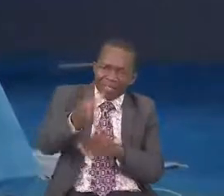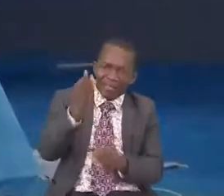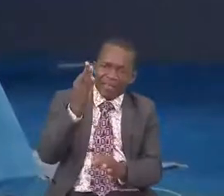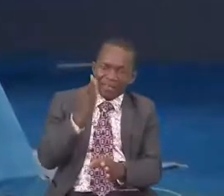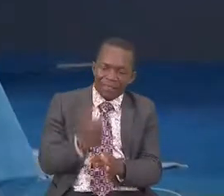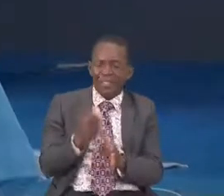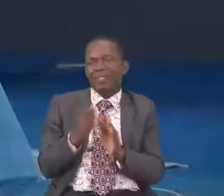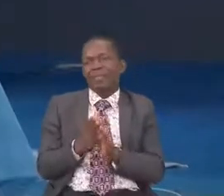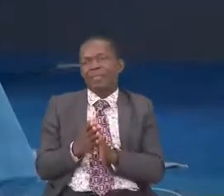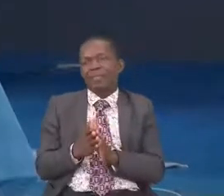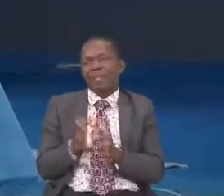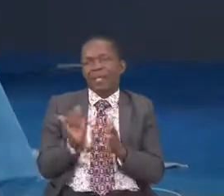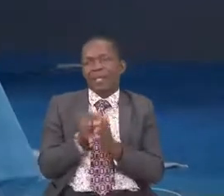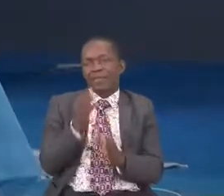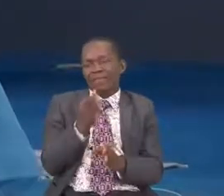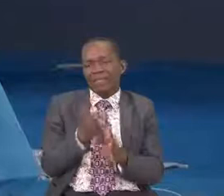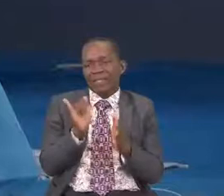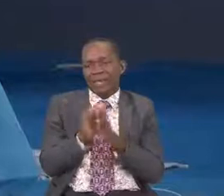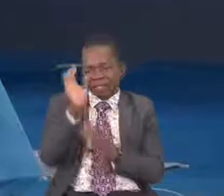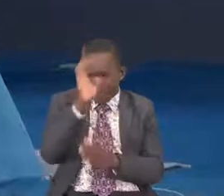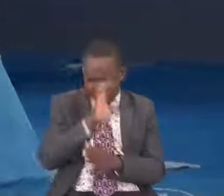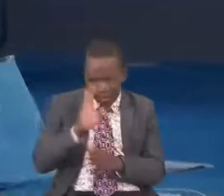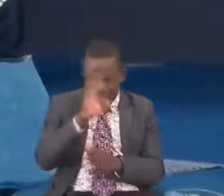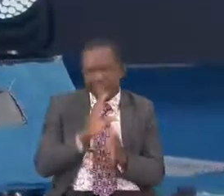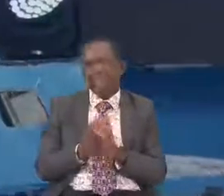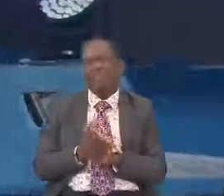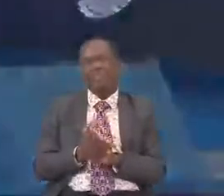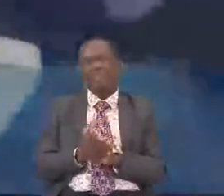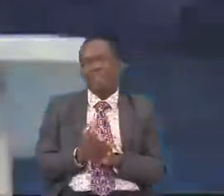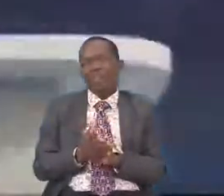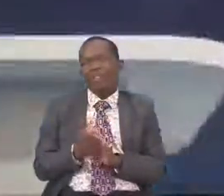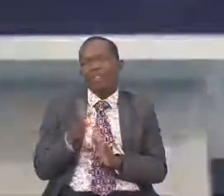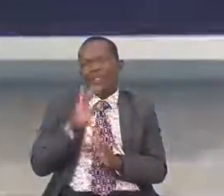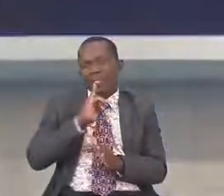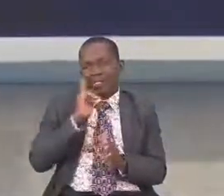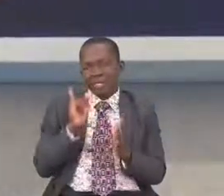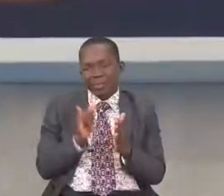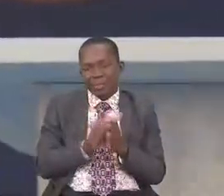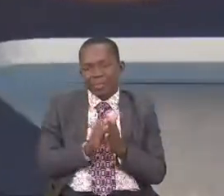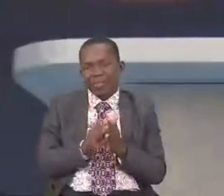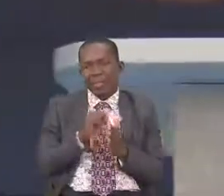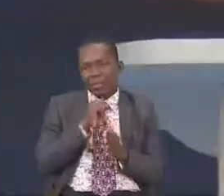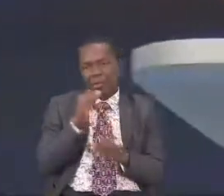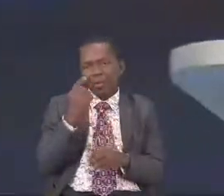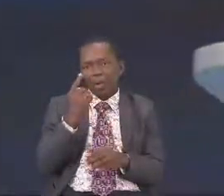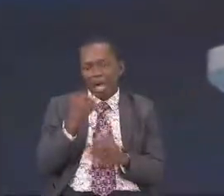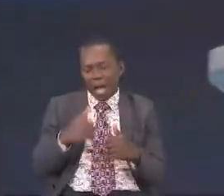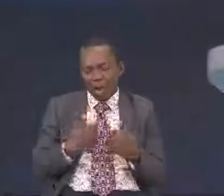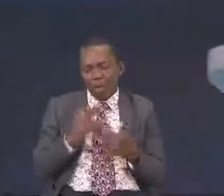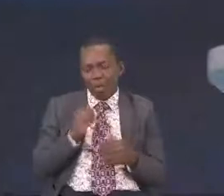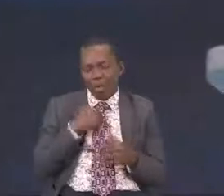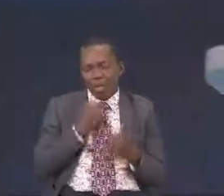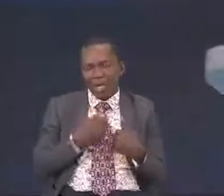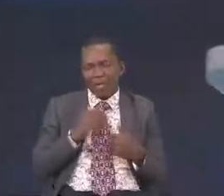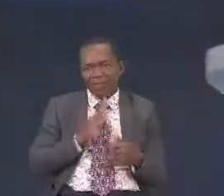foi qui cherche, n'est-ce pas? De cette manière que nous avons nos expériences chrétiennes premièrement. La